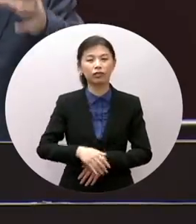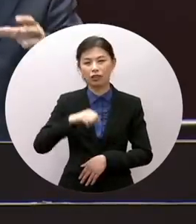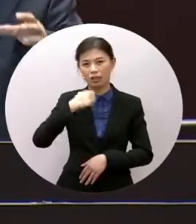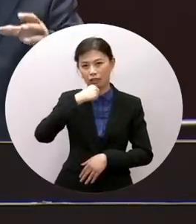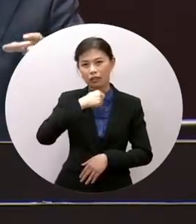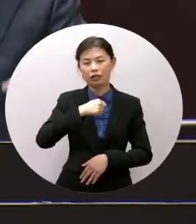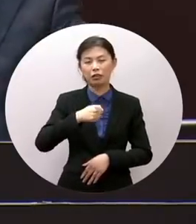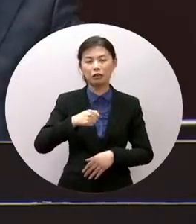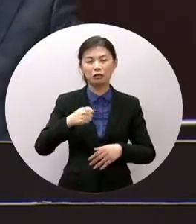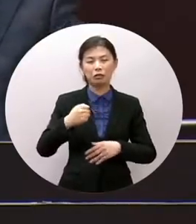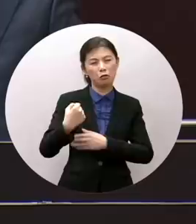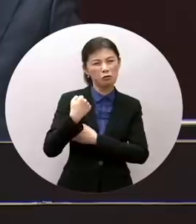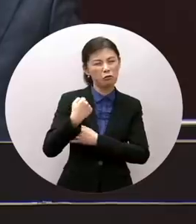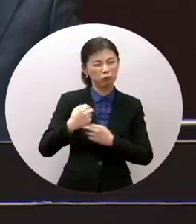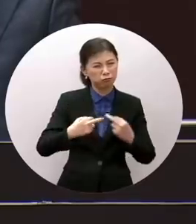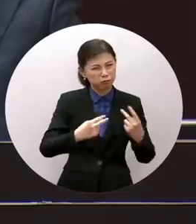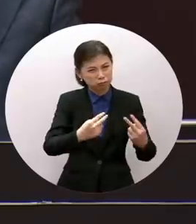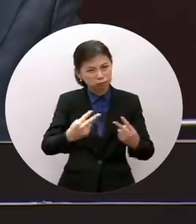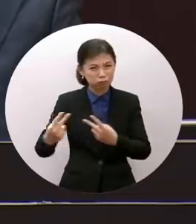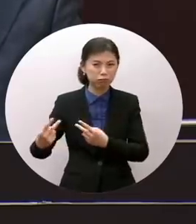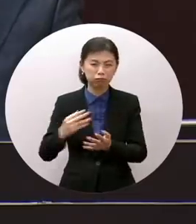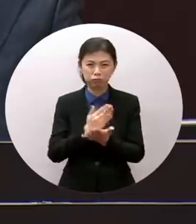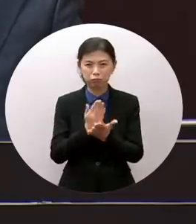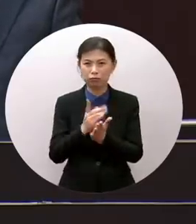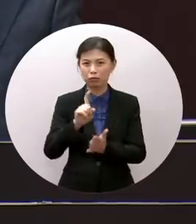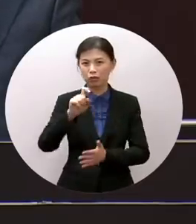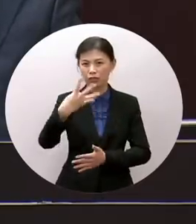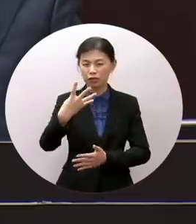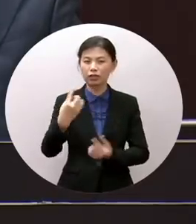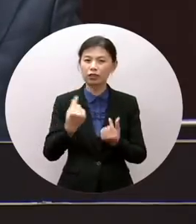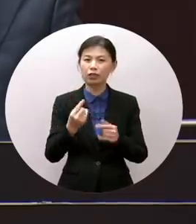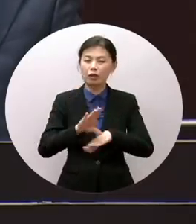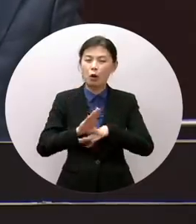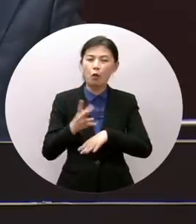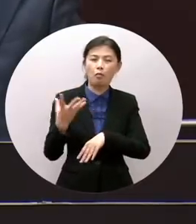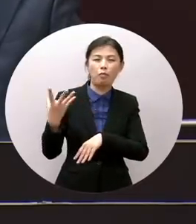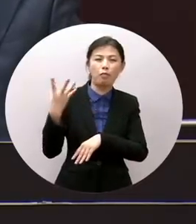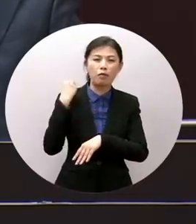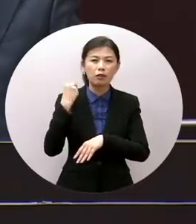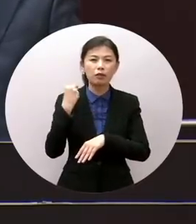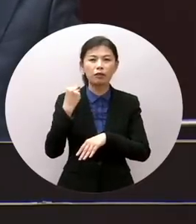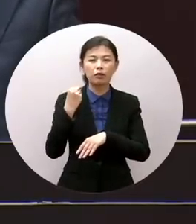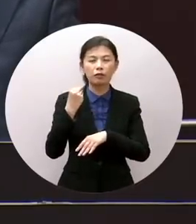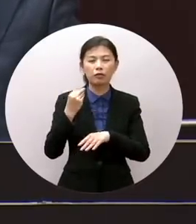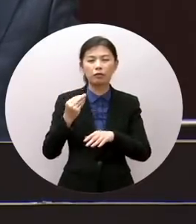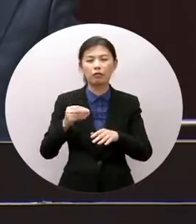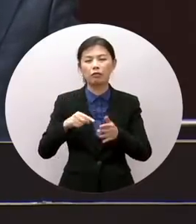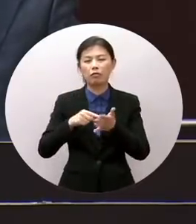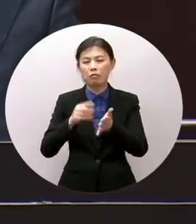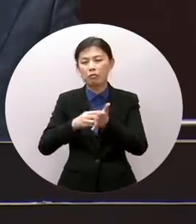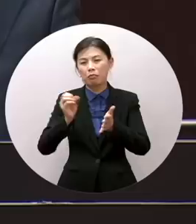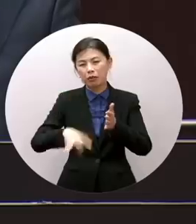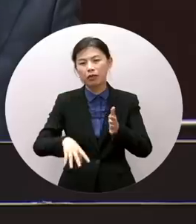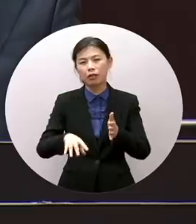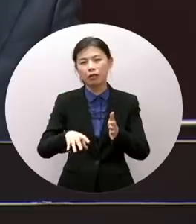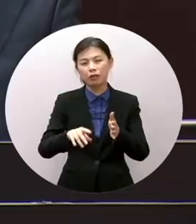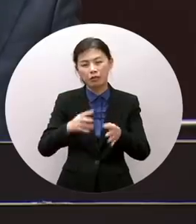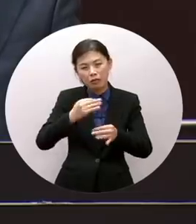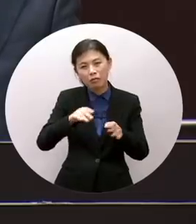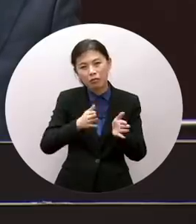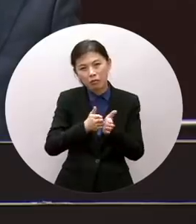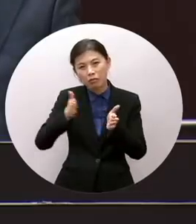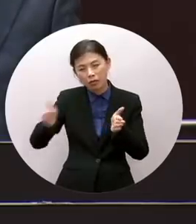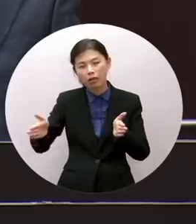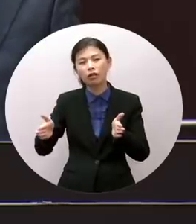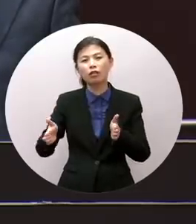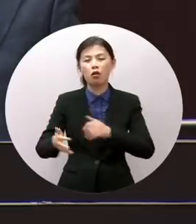济改革14项，吼包含讲吼咱的老车，吼即个延期，互咱真济劳工界、真济